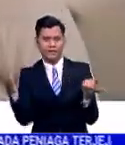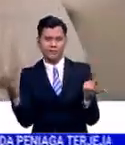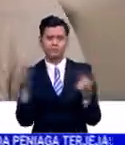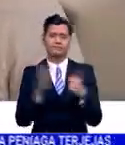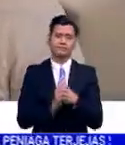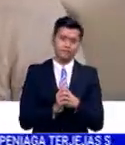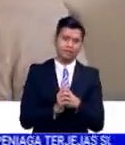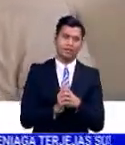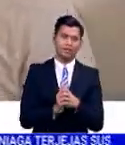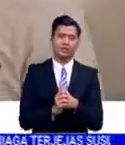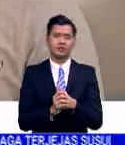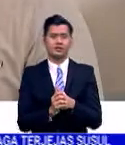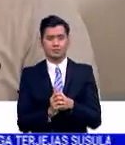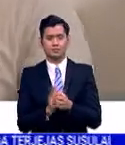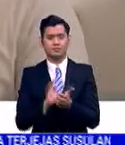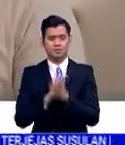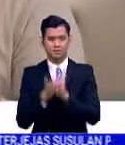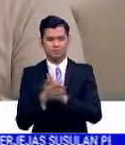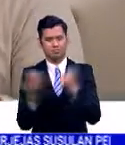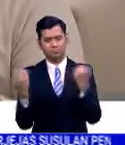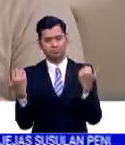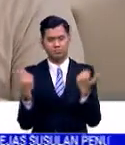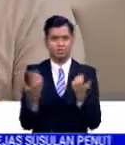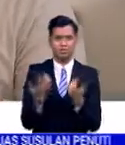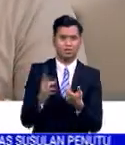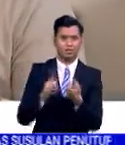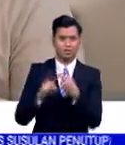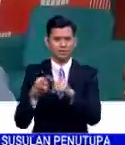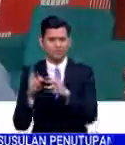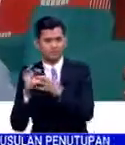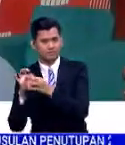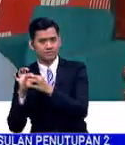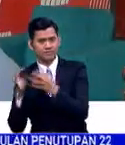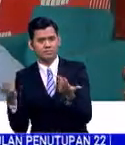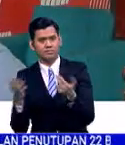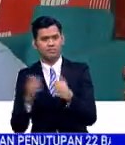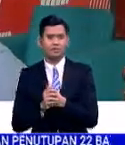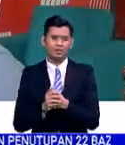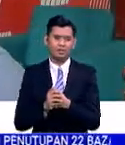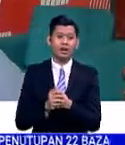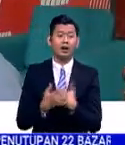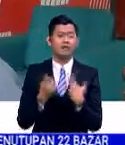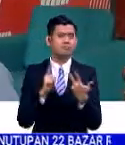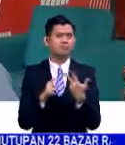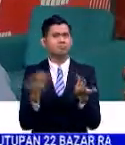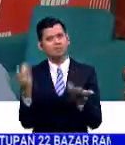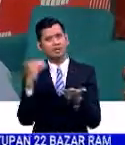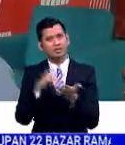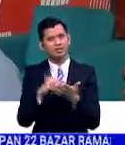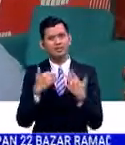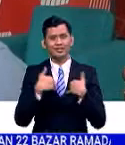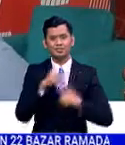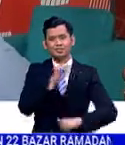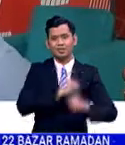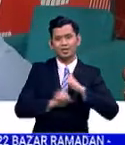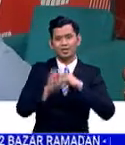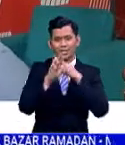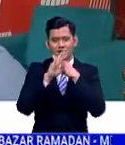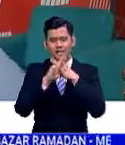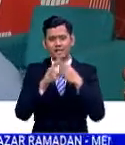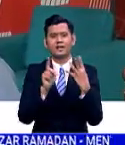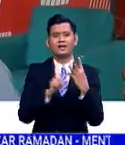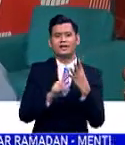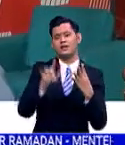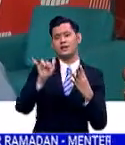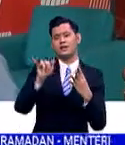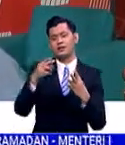yang Gusti, yang main Gusti yang besar tu, dia adalah satu watak yang rahsia, dan juga Aman